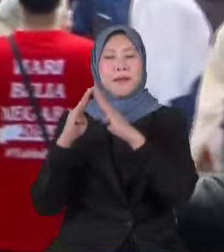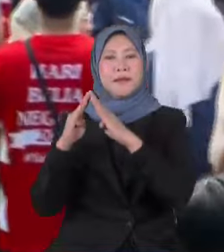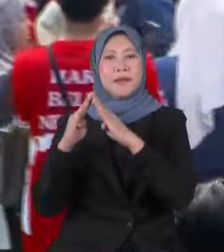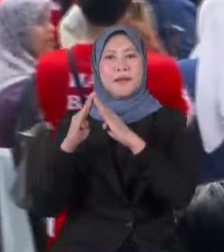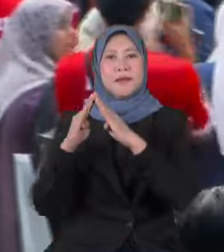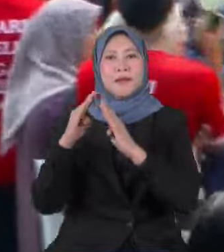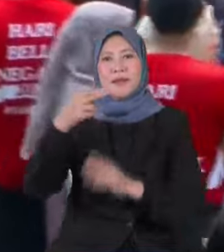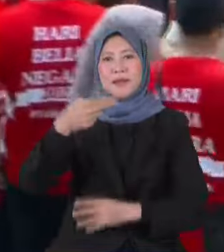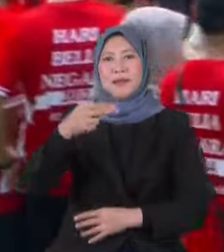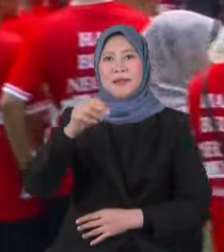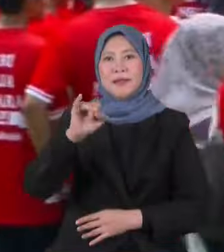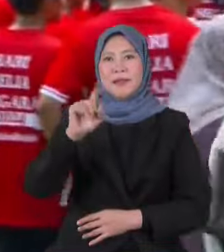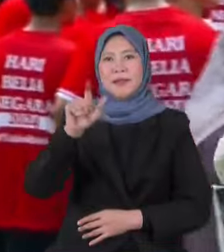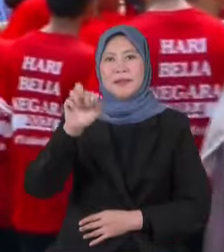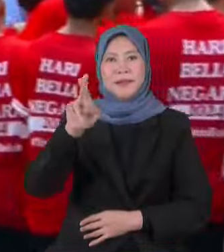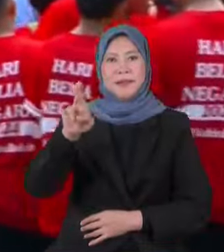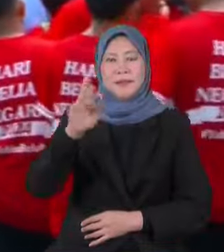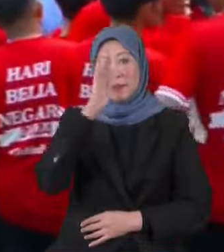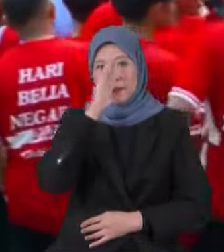Hilir dan sebagainya untuk jadi